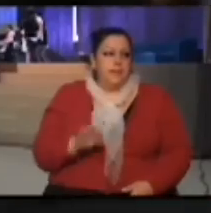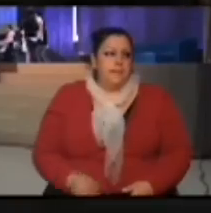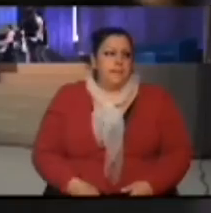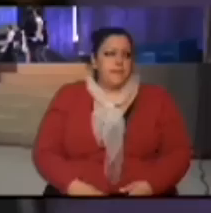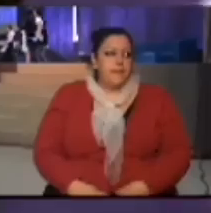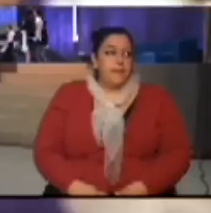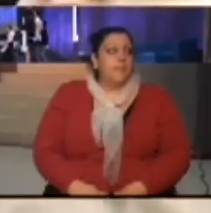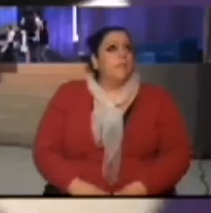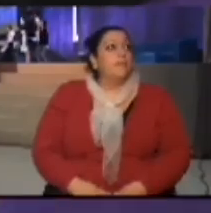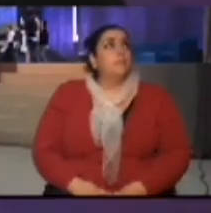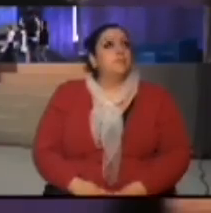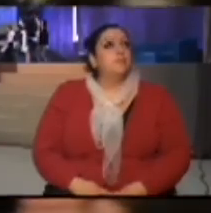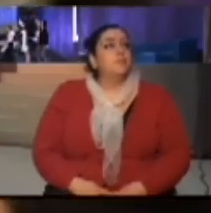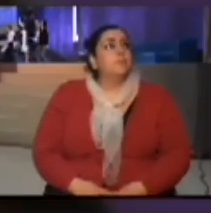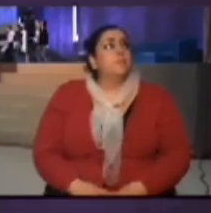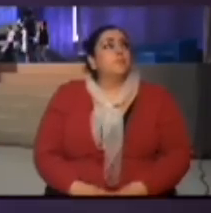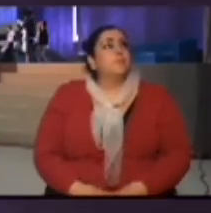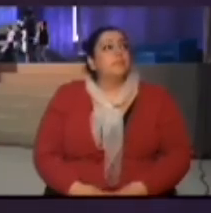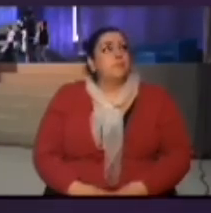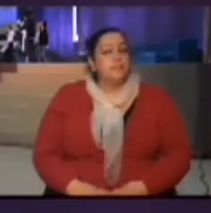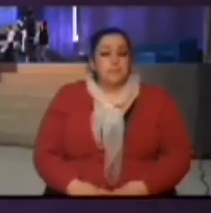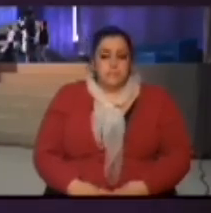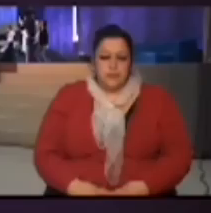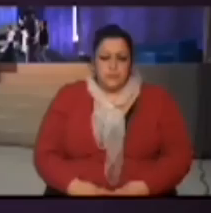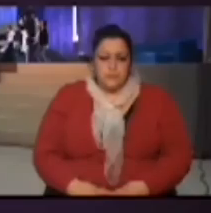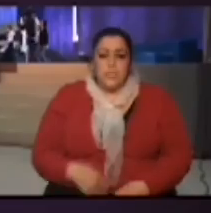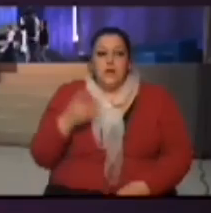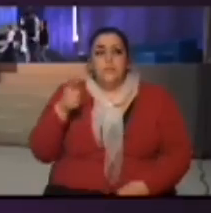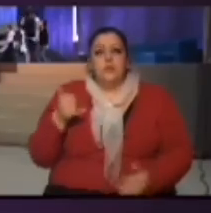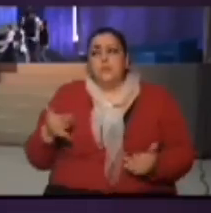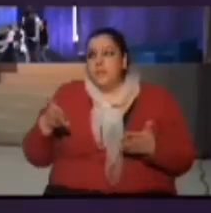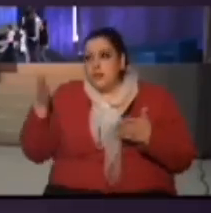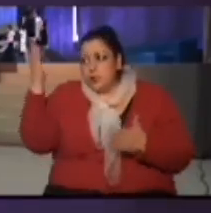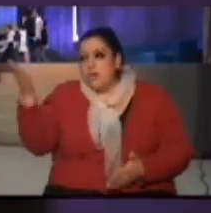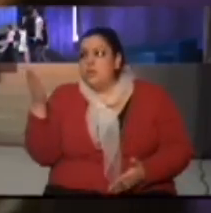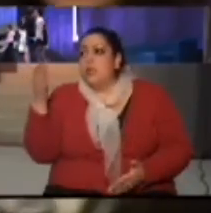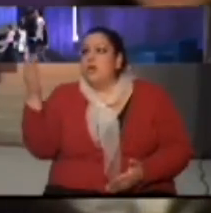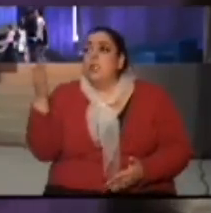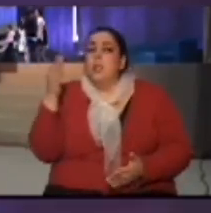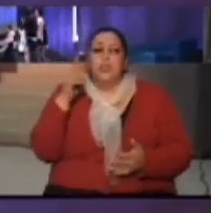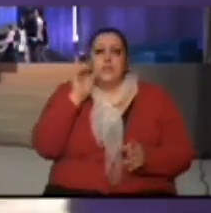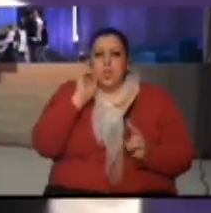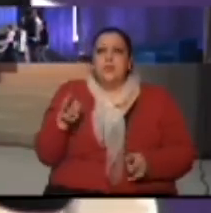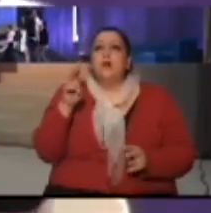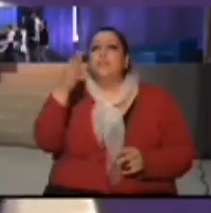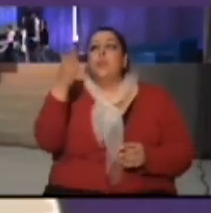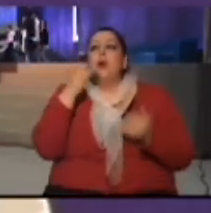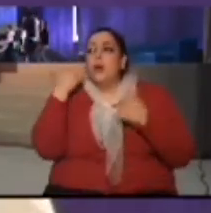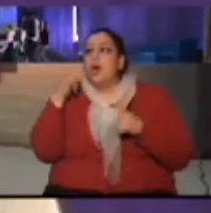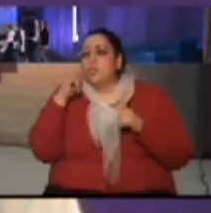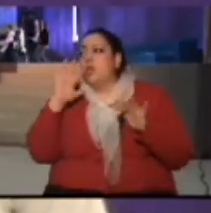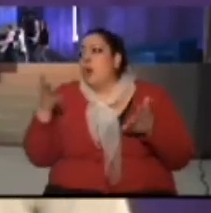իրանց 8-րդ օրը այսօր էր, քո 8-րդ օրը կարող է ճանապարհին լրանա, քո 8-րդ օրը կարող է քո տանը լրանա,